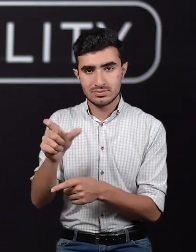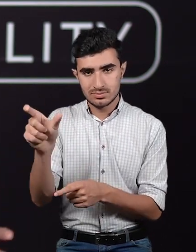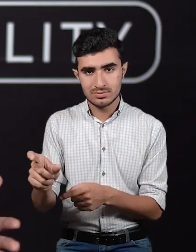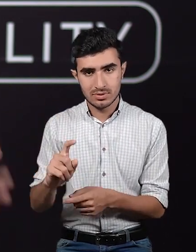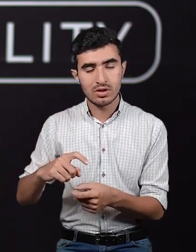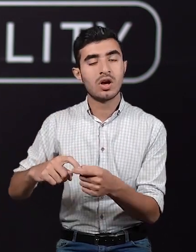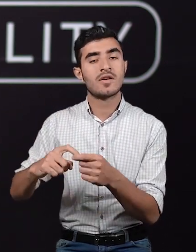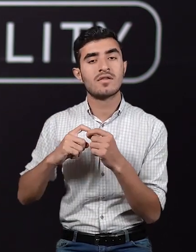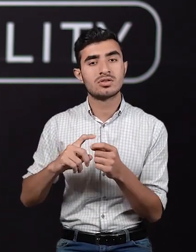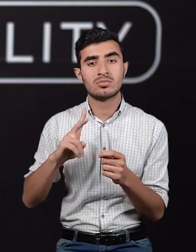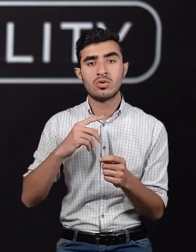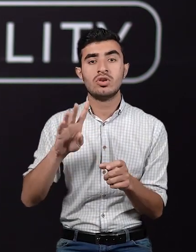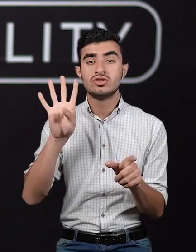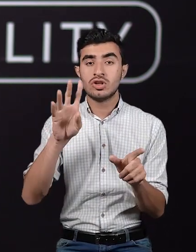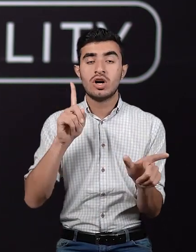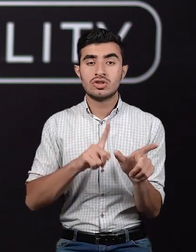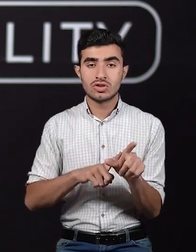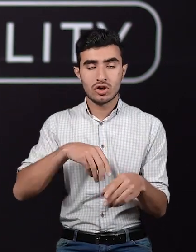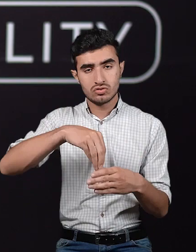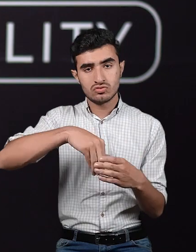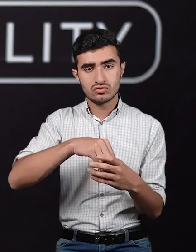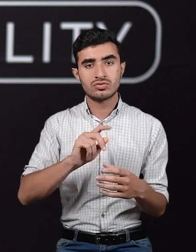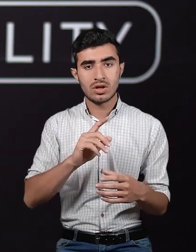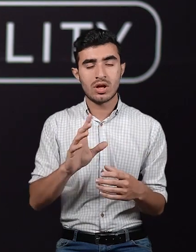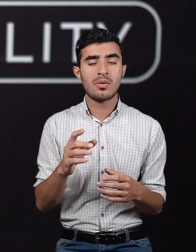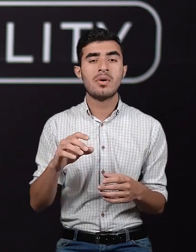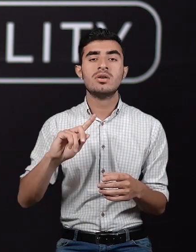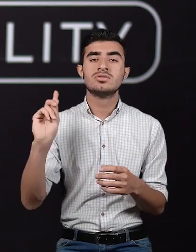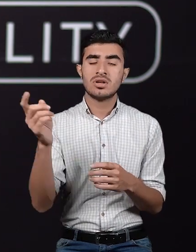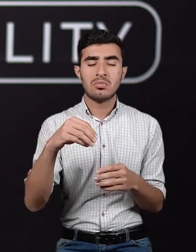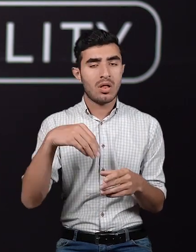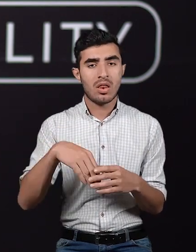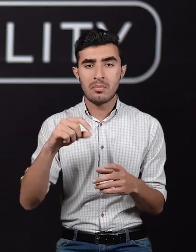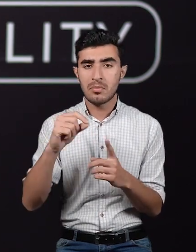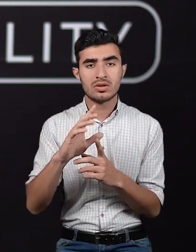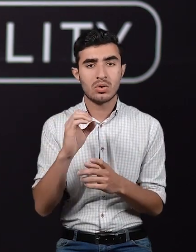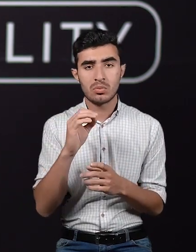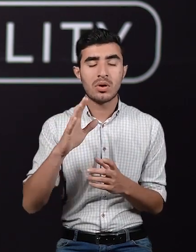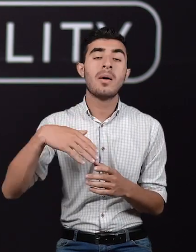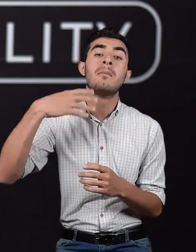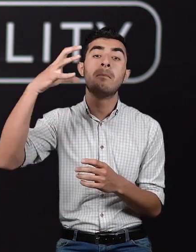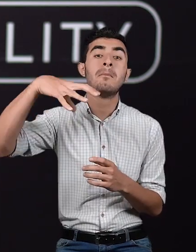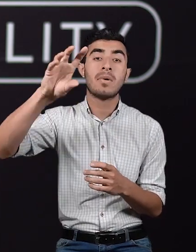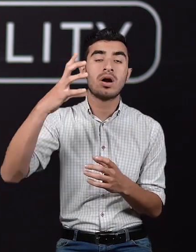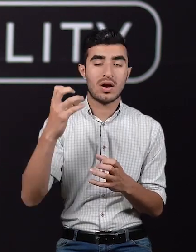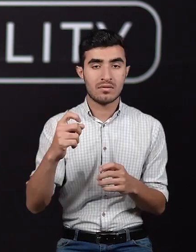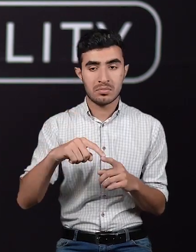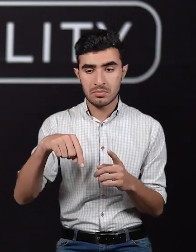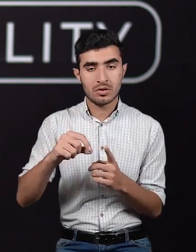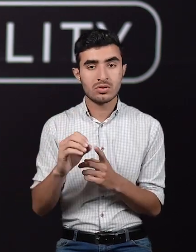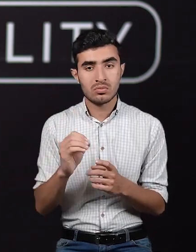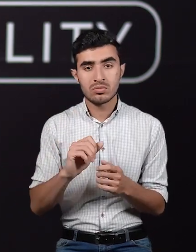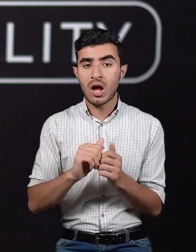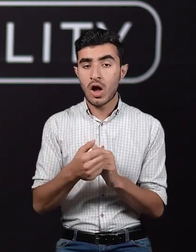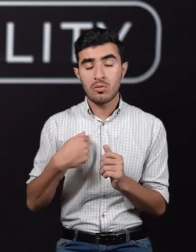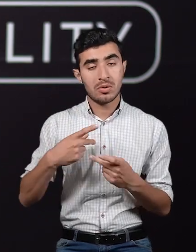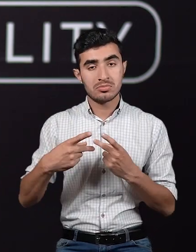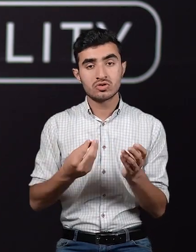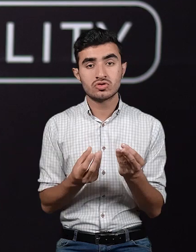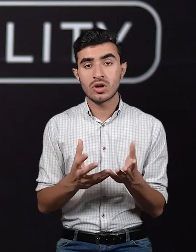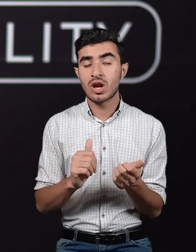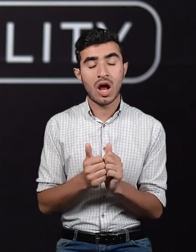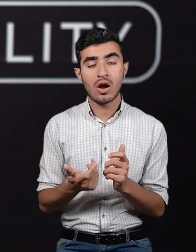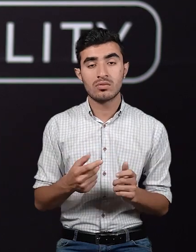کوکنگ کے اندر تو صرف باہر کے ملکوں میں ملتی ہے, تو ہم کس طرح کیا کریں, ہم کس طرح ہے کہ اپنے بزنس کو اسٹیبلش کر سکیں. میں اگر